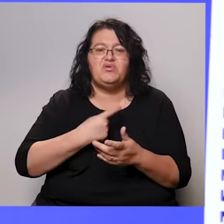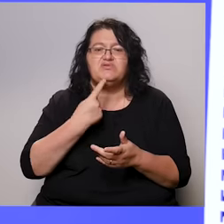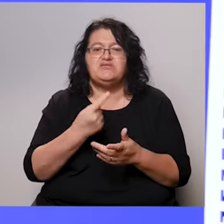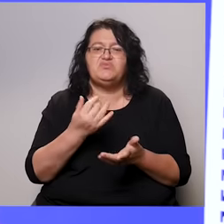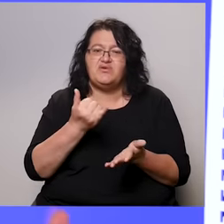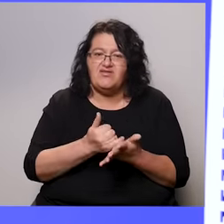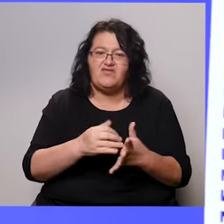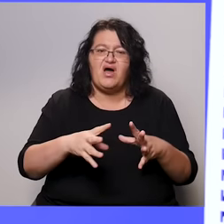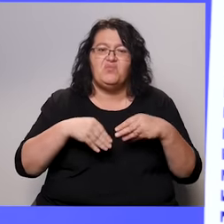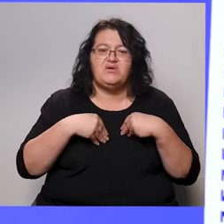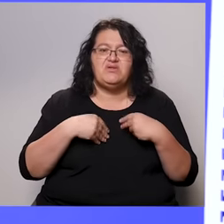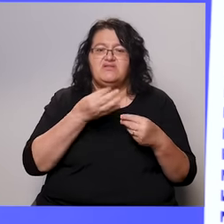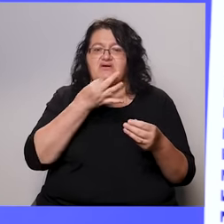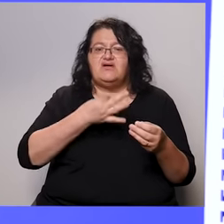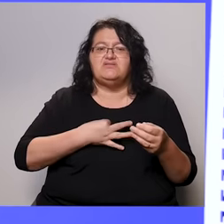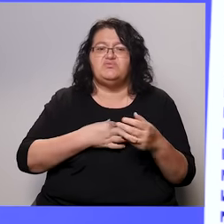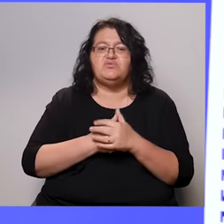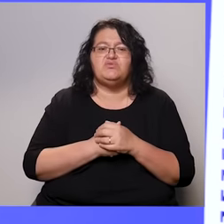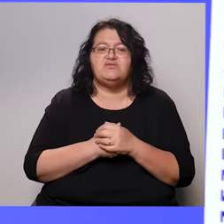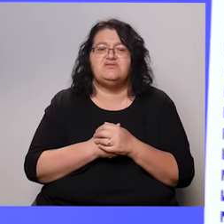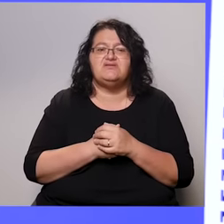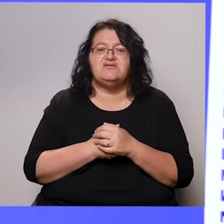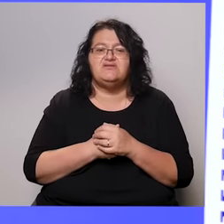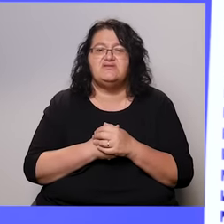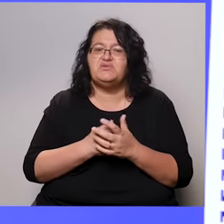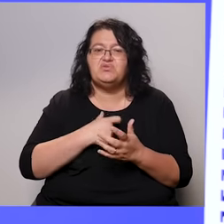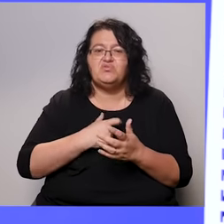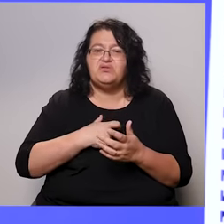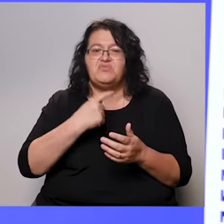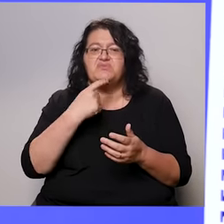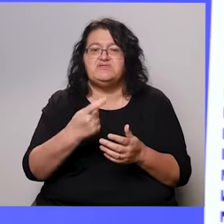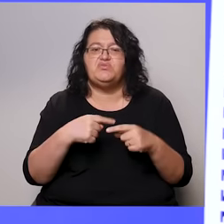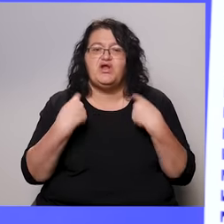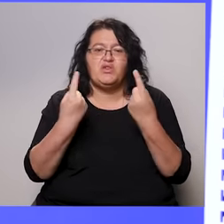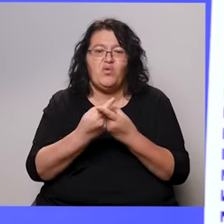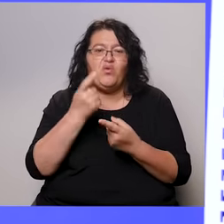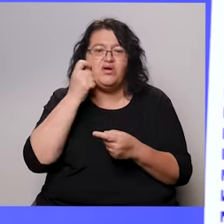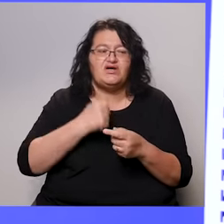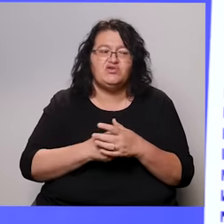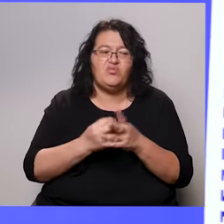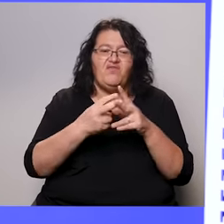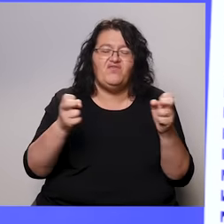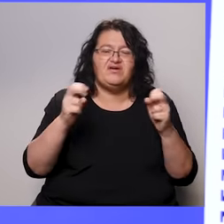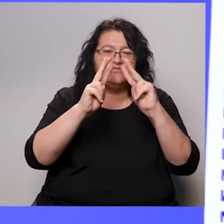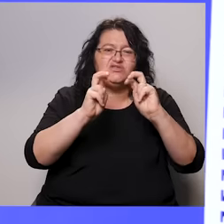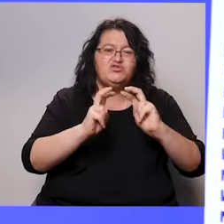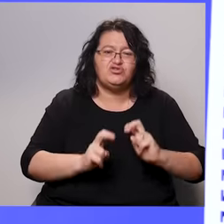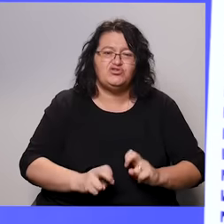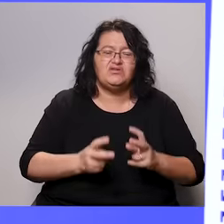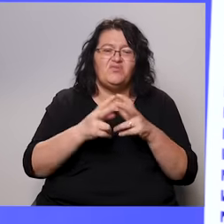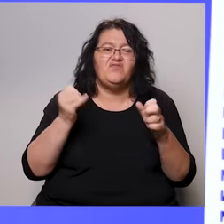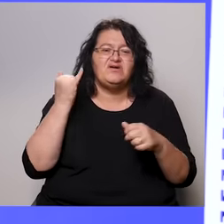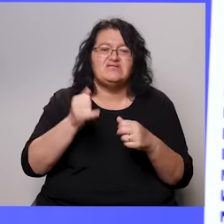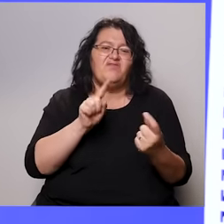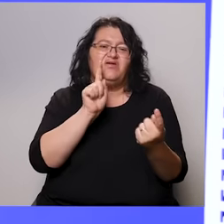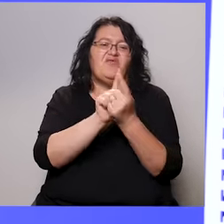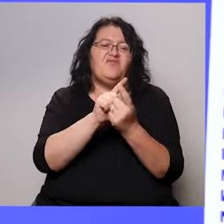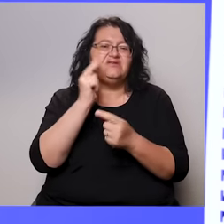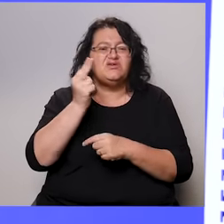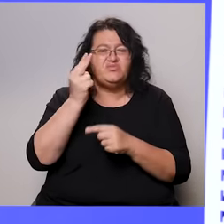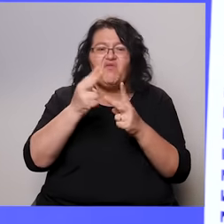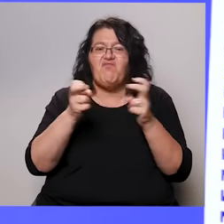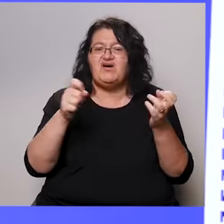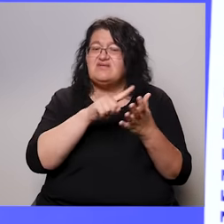da, am primit un răspuns. Dar nu putem spune noi ca și oameni fără să cercetăm, fără să venim înaintea lui Dumnezeu, fără